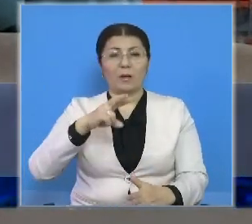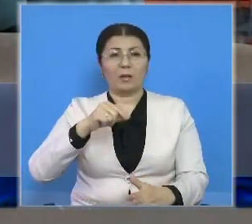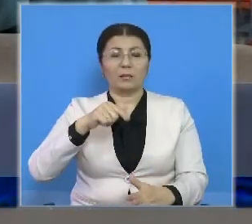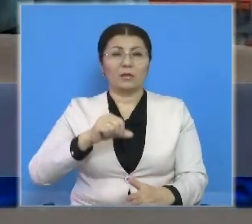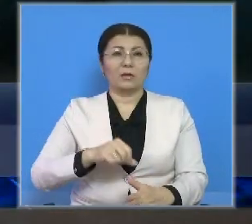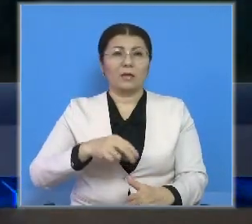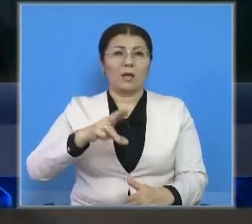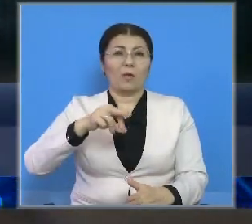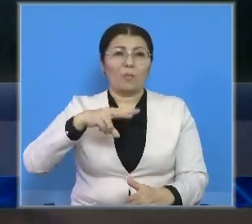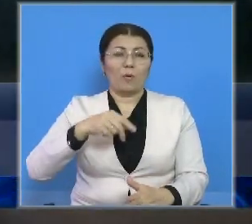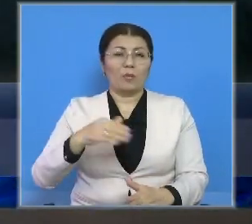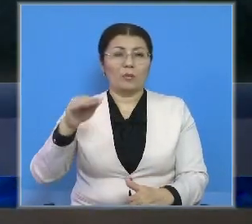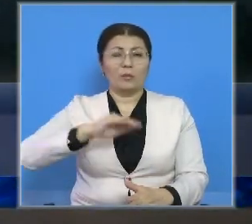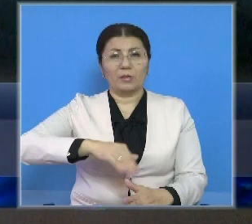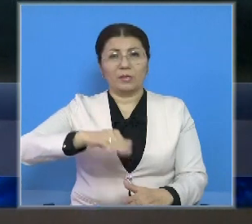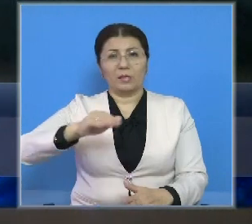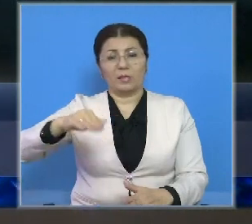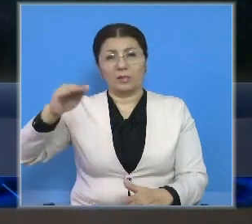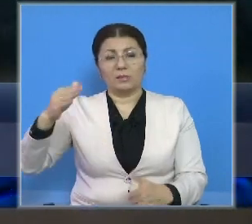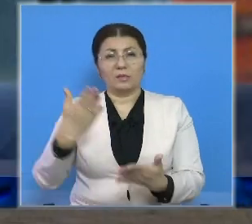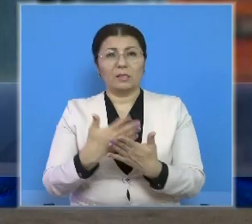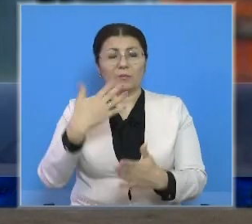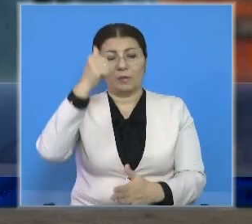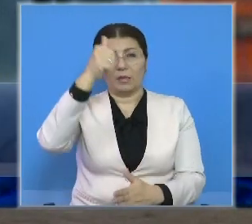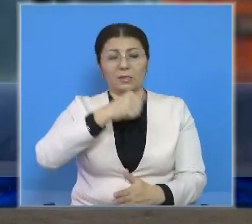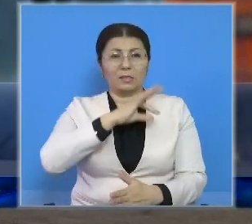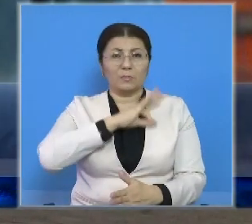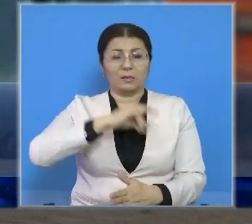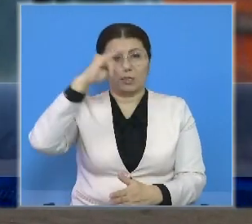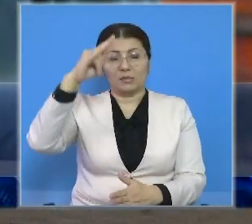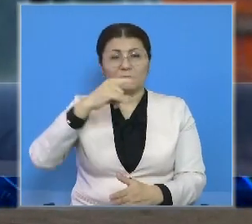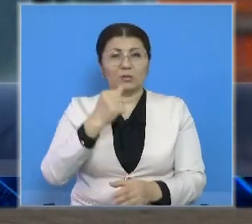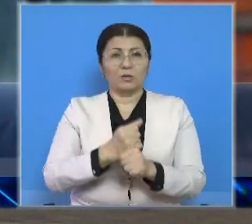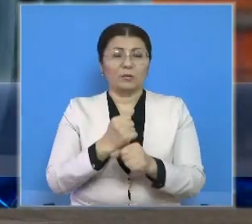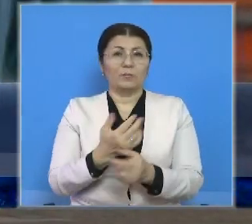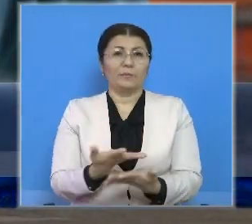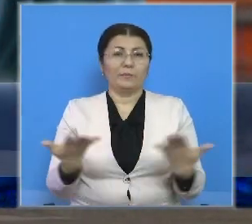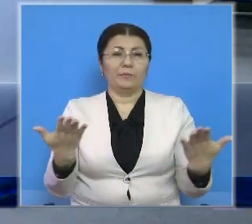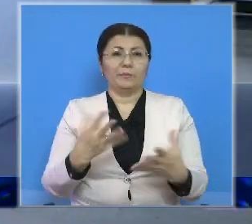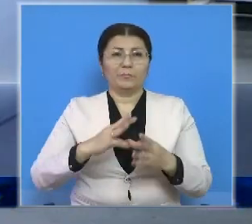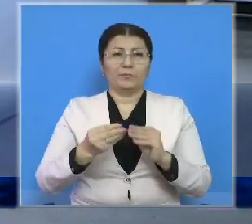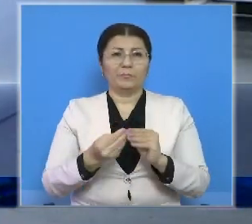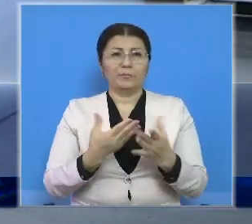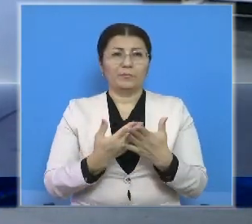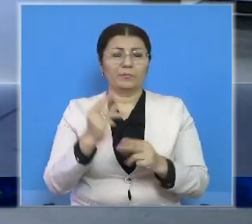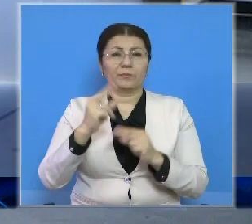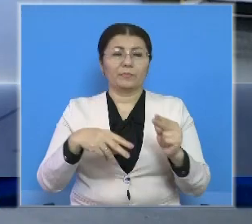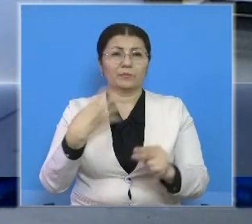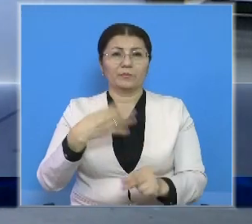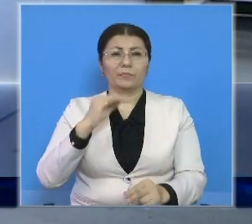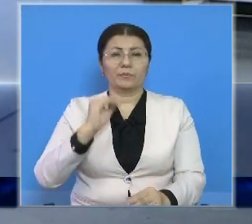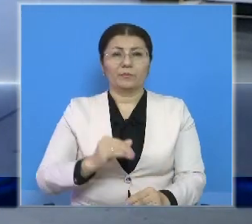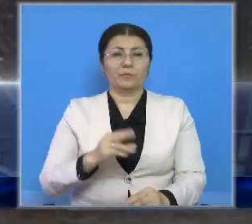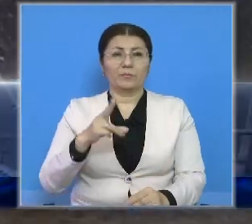напольное покрытие, лестницы. Предприятие уже 5 лет использует казахстанскую продукцию. Всего было построено более 40